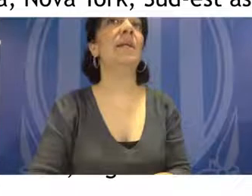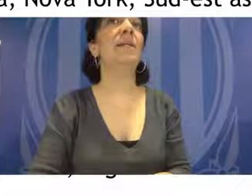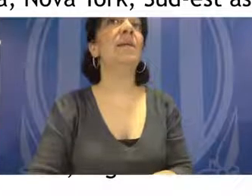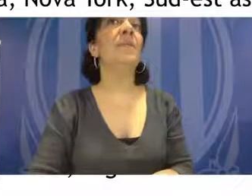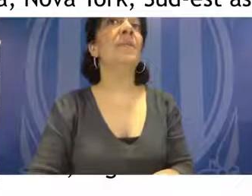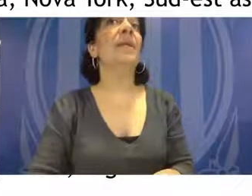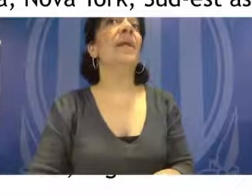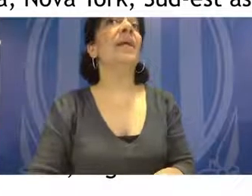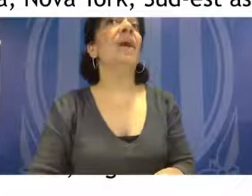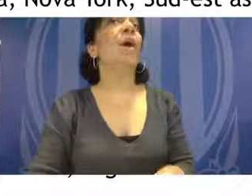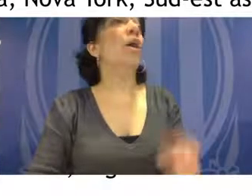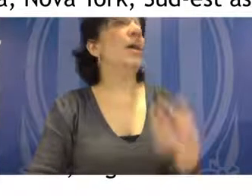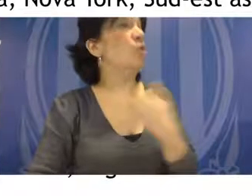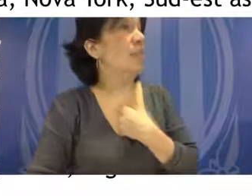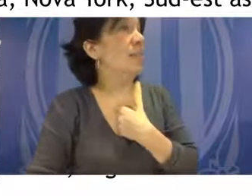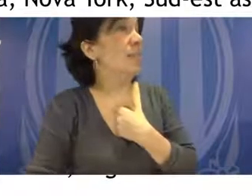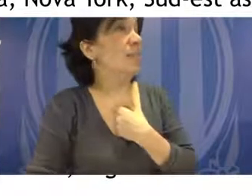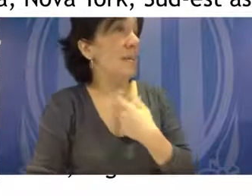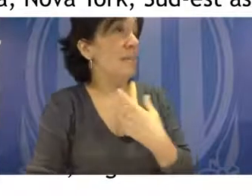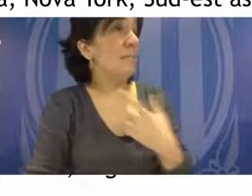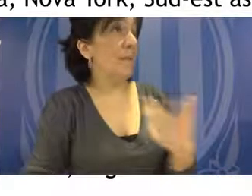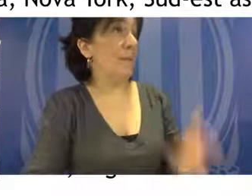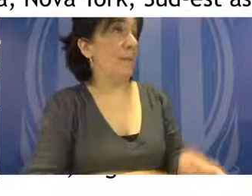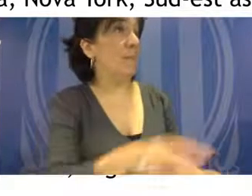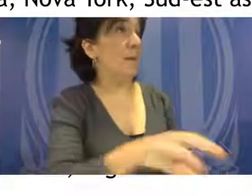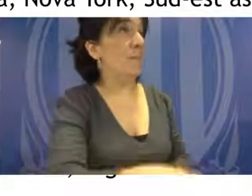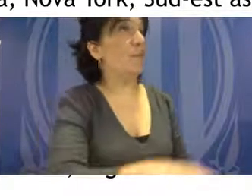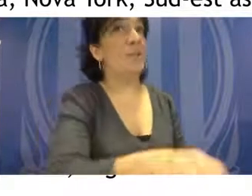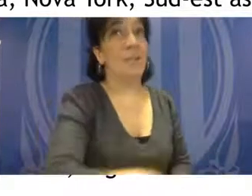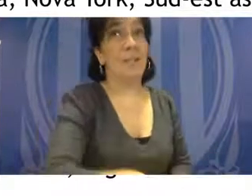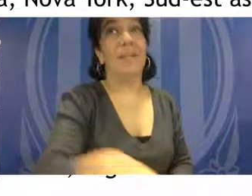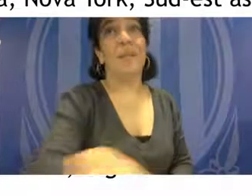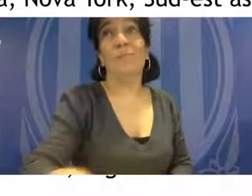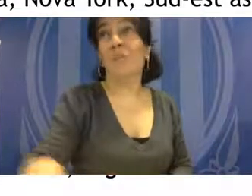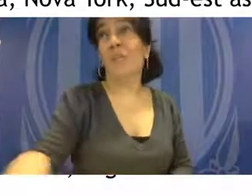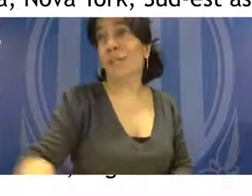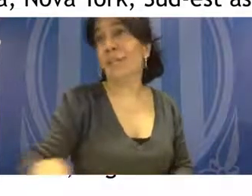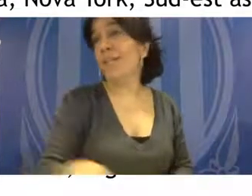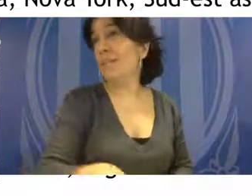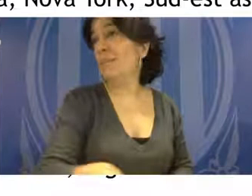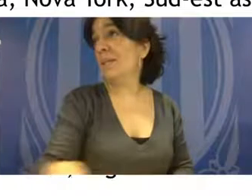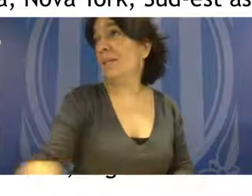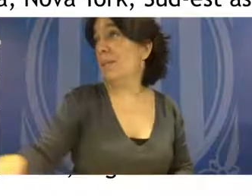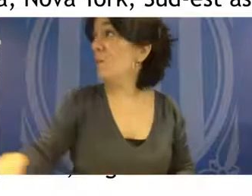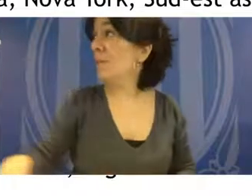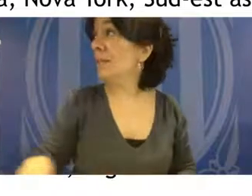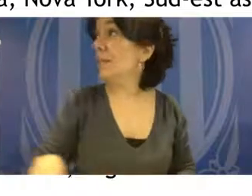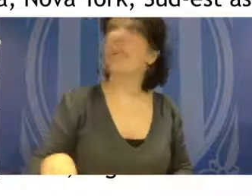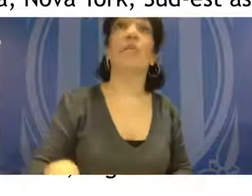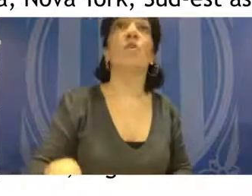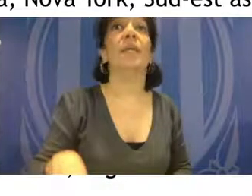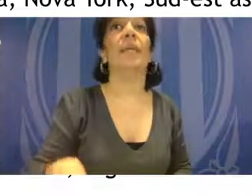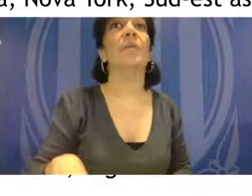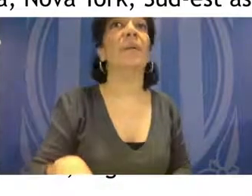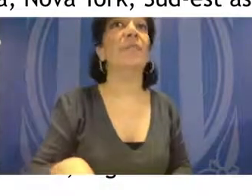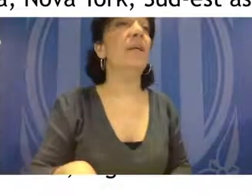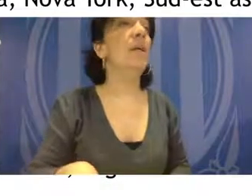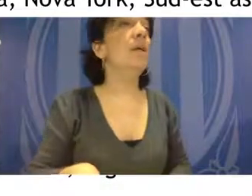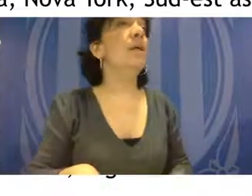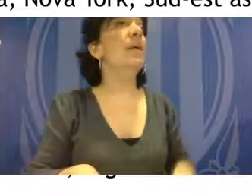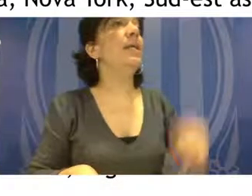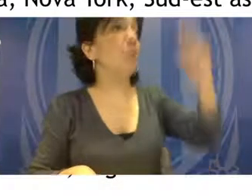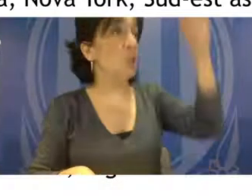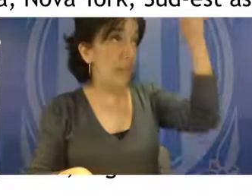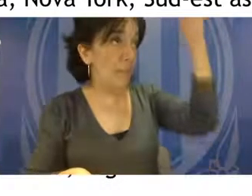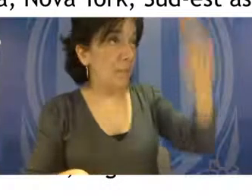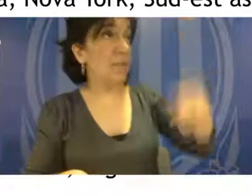pàgina, que nosaltres els seguim perquè pràcticament doncs, anem seguint amb totes aquelles empreses amb les quals tenim relació i que tinguin perfil